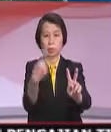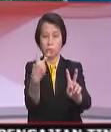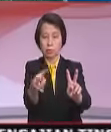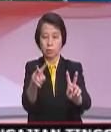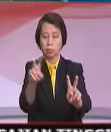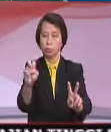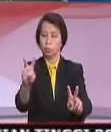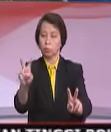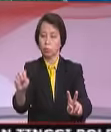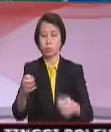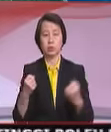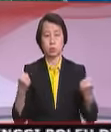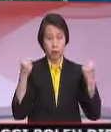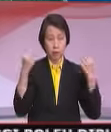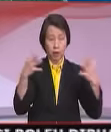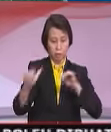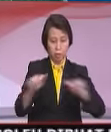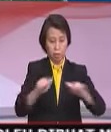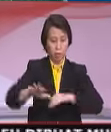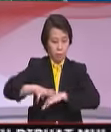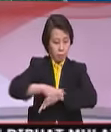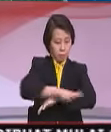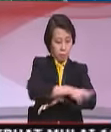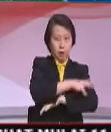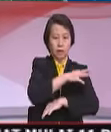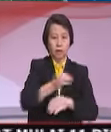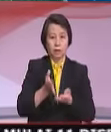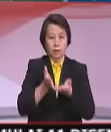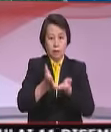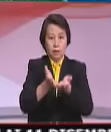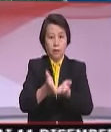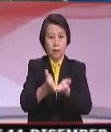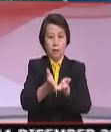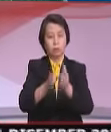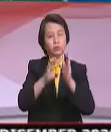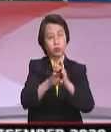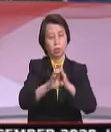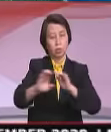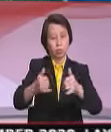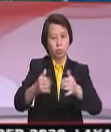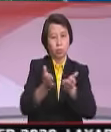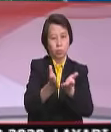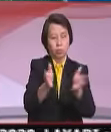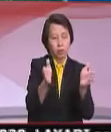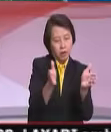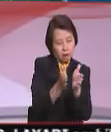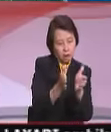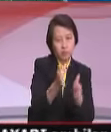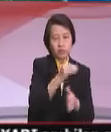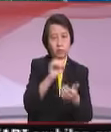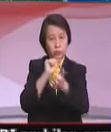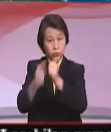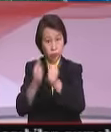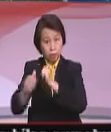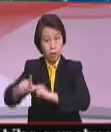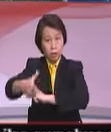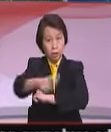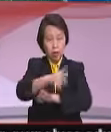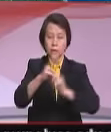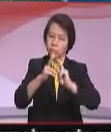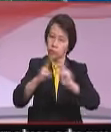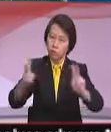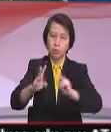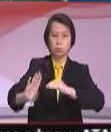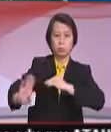Disember 2020. Kebanyakan aktiviti pantai dan juga perkapalan seperti aktiviti bot-bot kecil dan juga sukan laut adalah